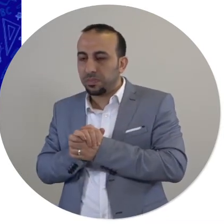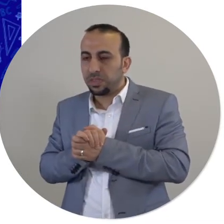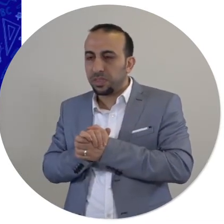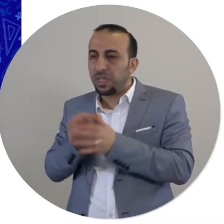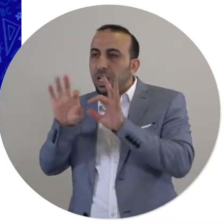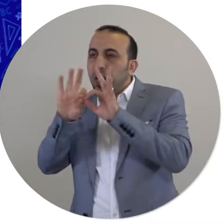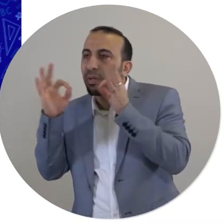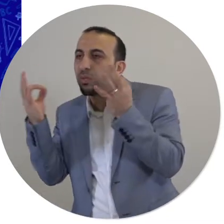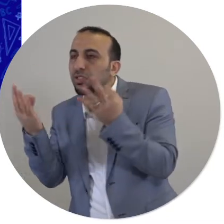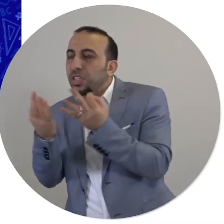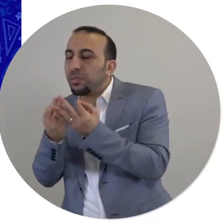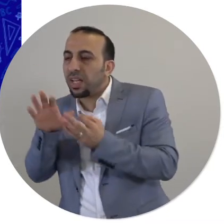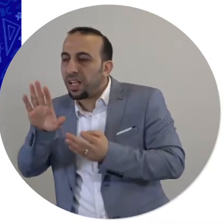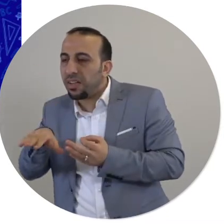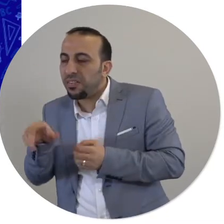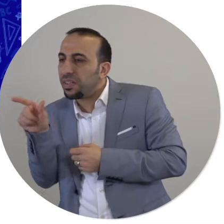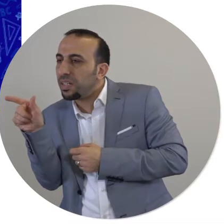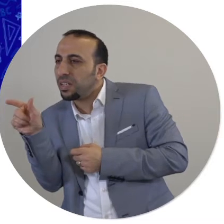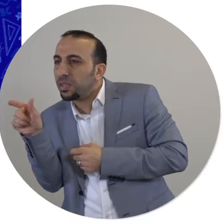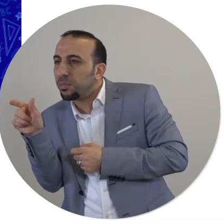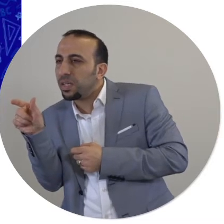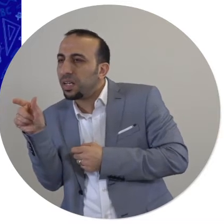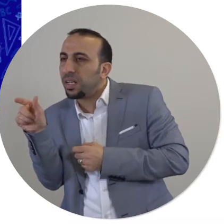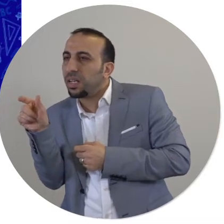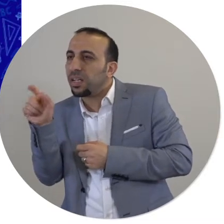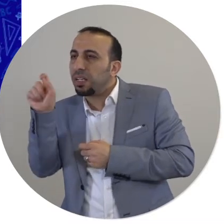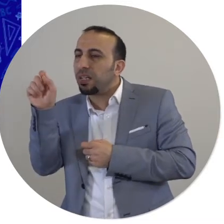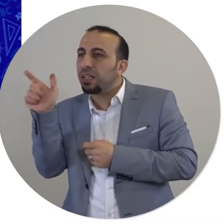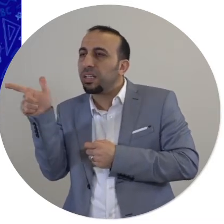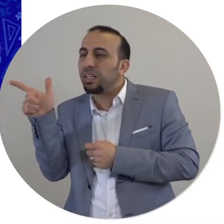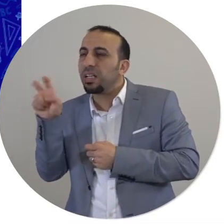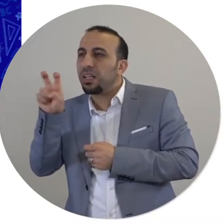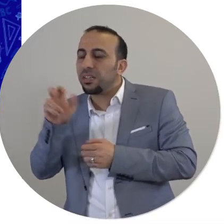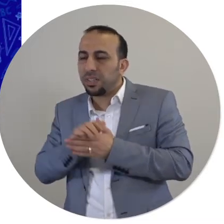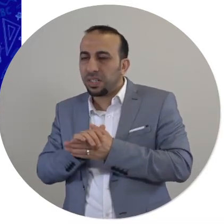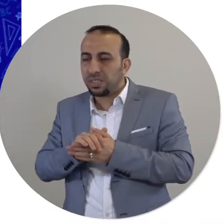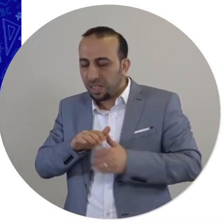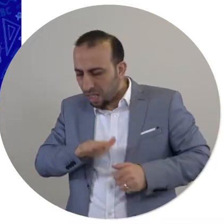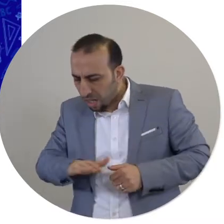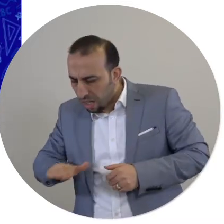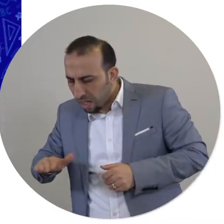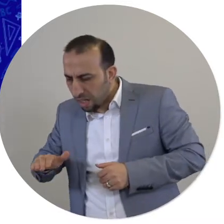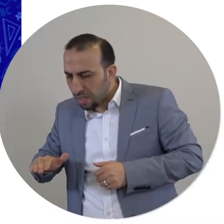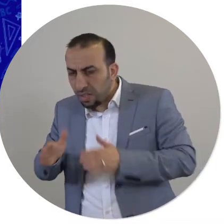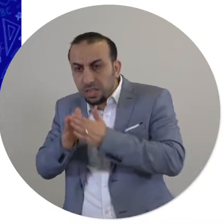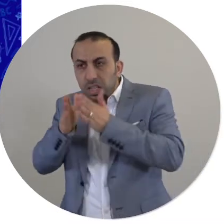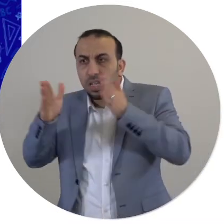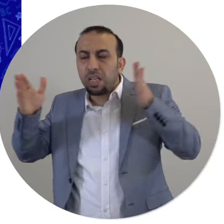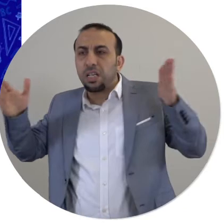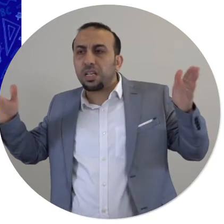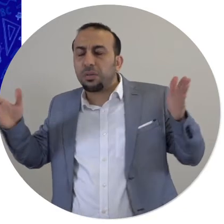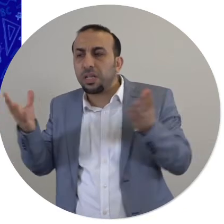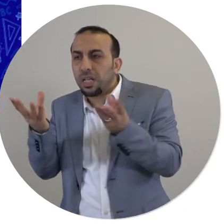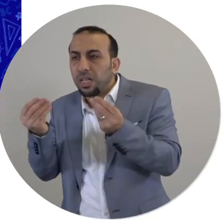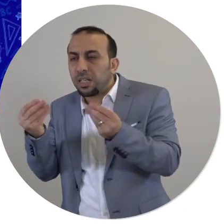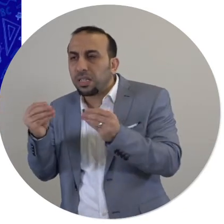إذا كان هناك مجتمع فيه فئة الأطفال أكبر من فئة الشباب وفئة كبار السن، فيطلق